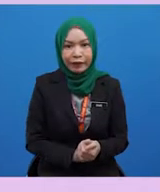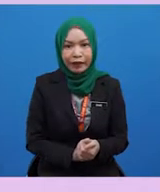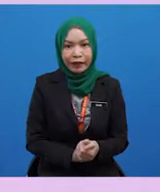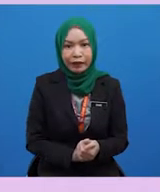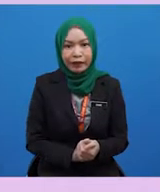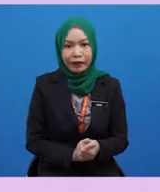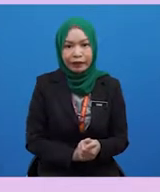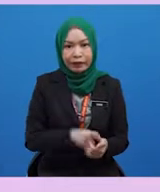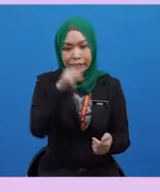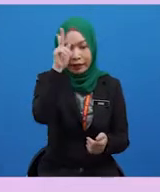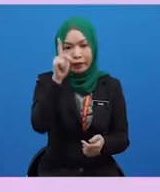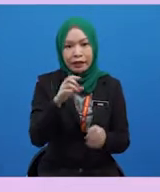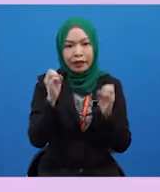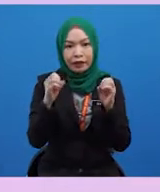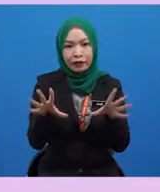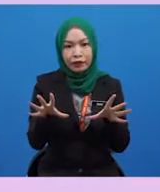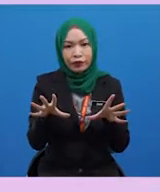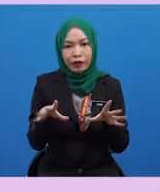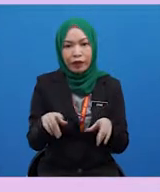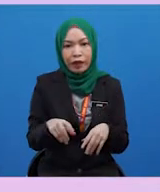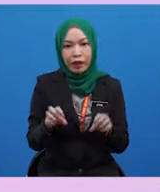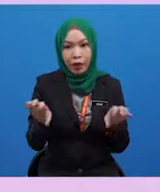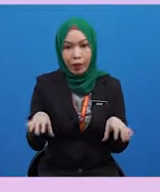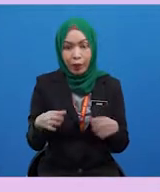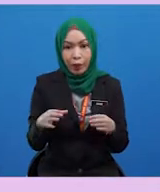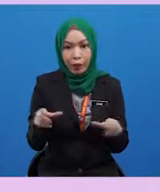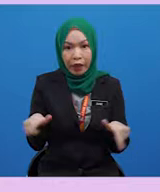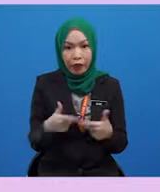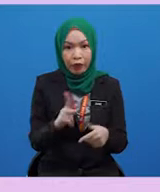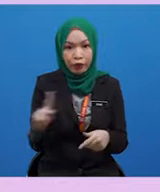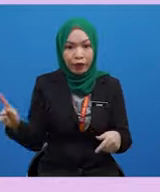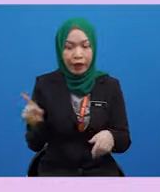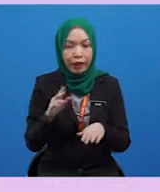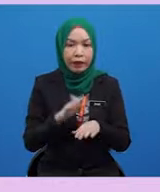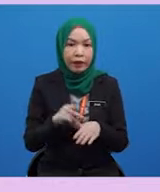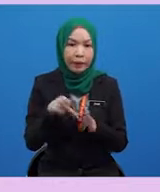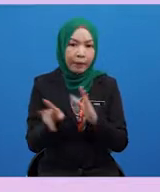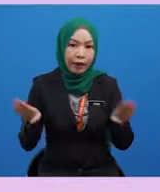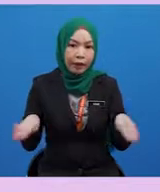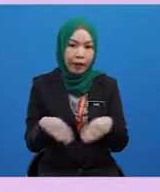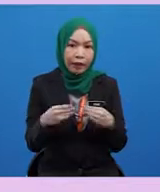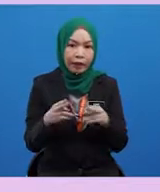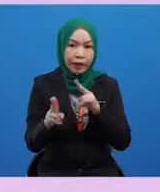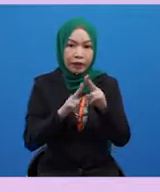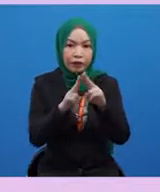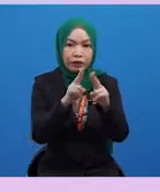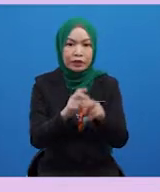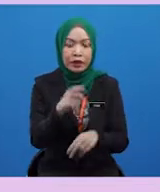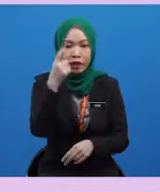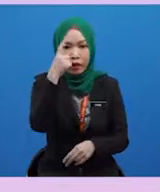Pihak kerajaan telah melakukan pelbagai usaha untuk mengatasi masalah pencemaran air di negara